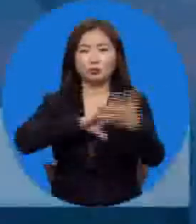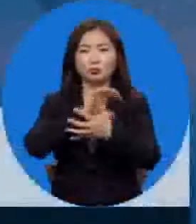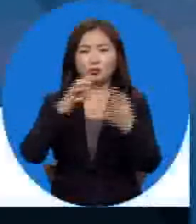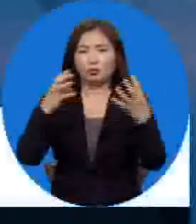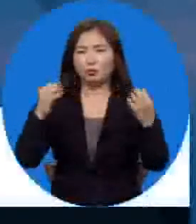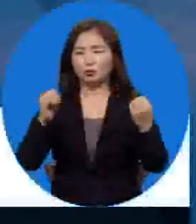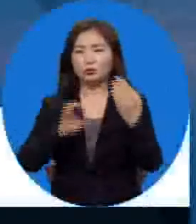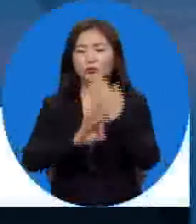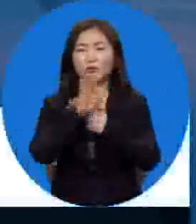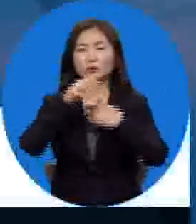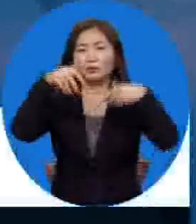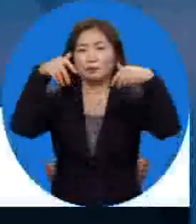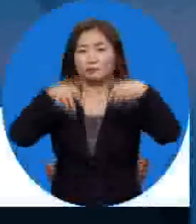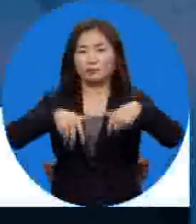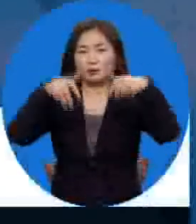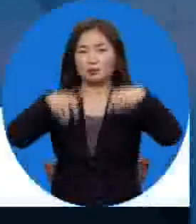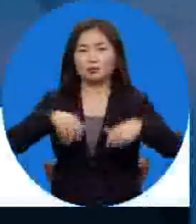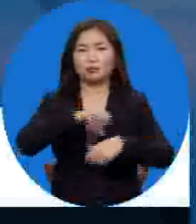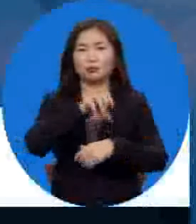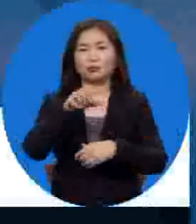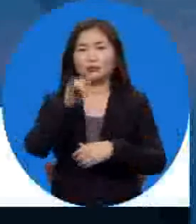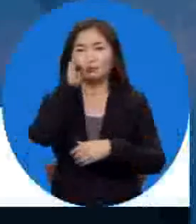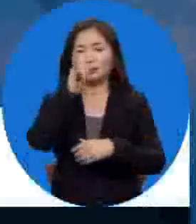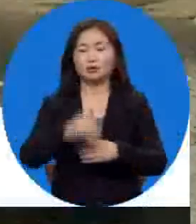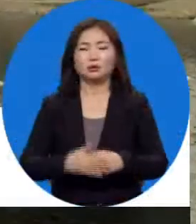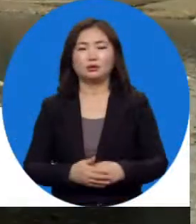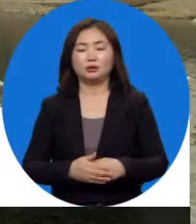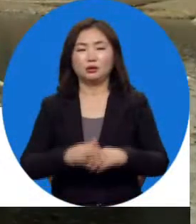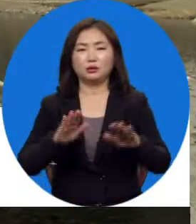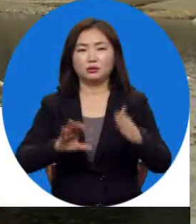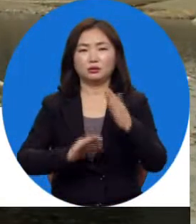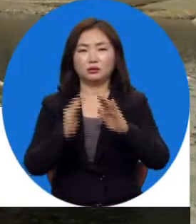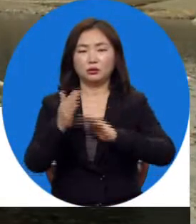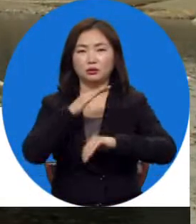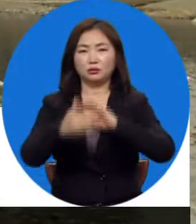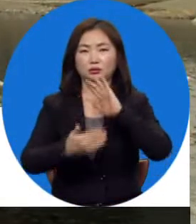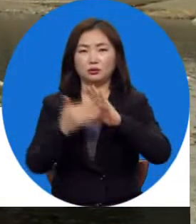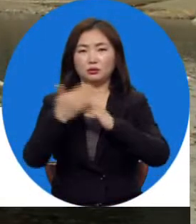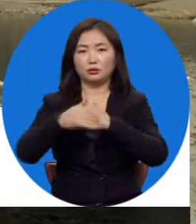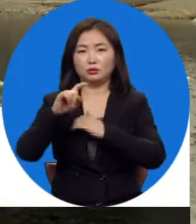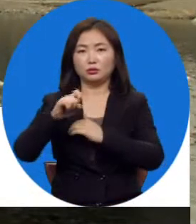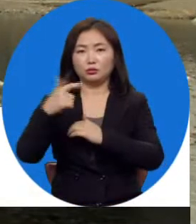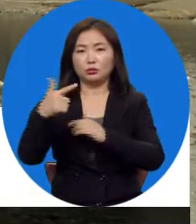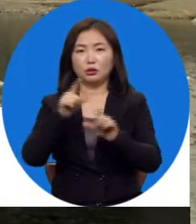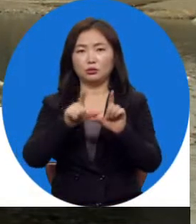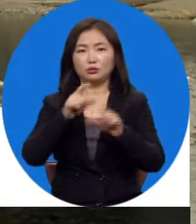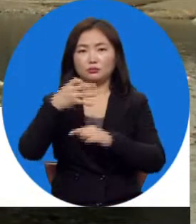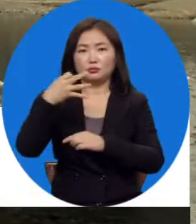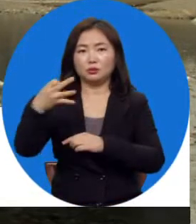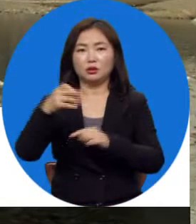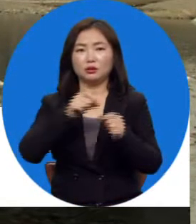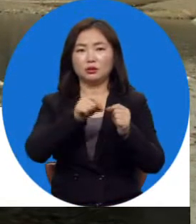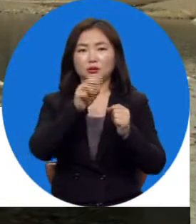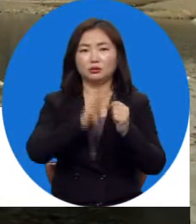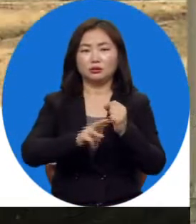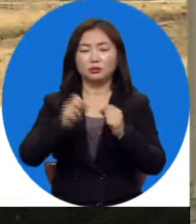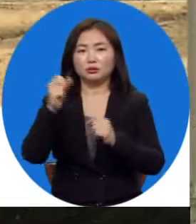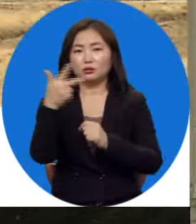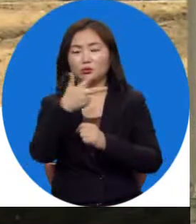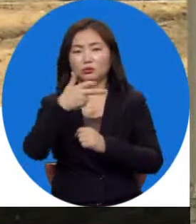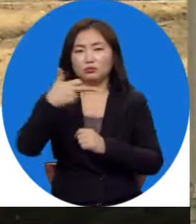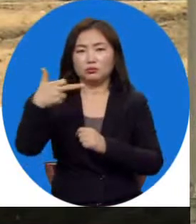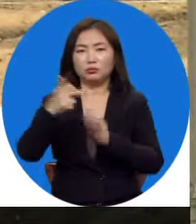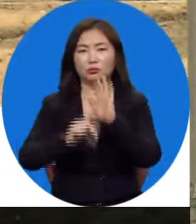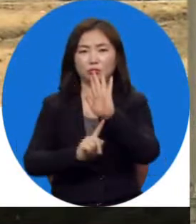그룹 많은 가운데 오전까지 빗방울 떨어지는 곳이 있겠습니다 오늘 나 출국 이유는 대구가 16도 안동 14도 영천